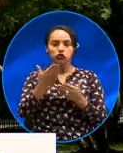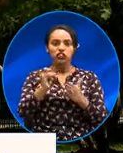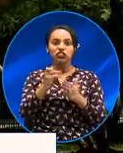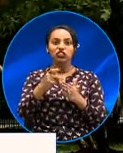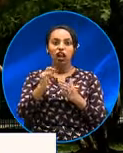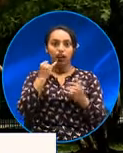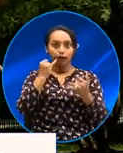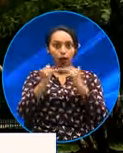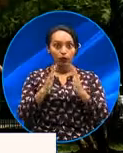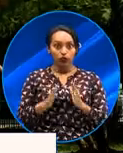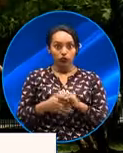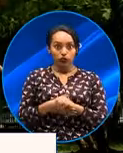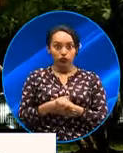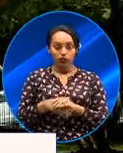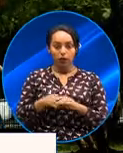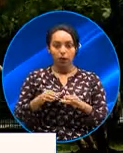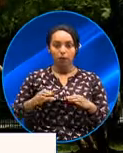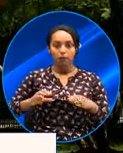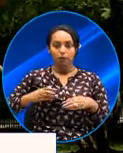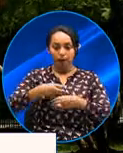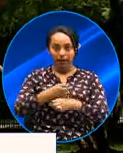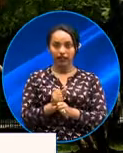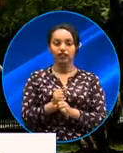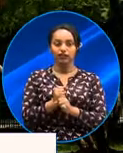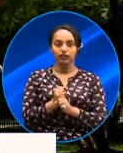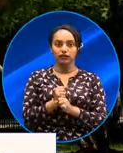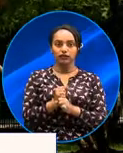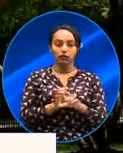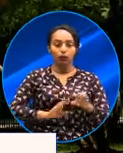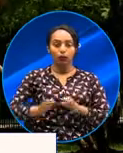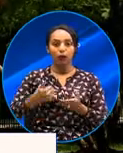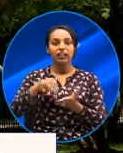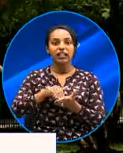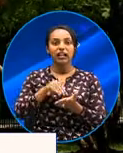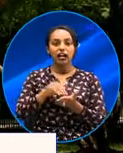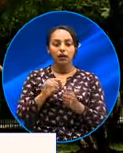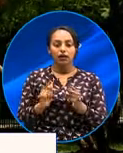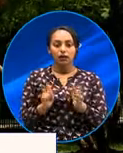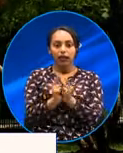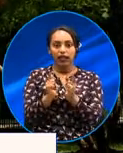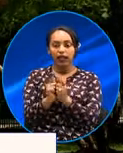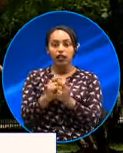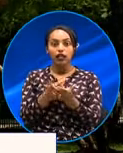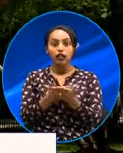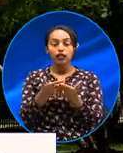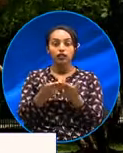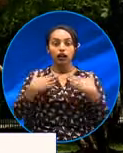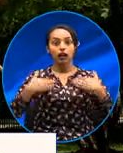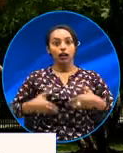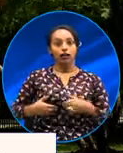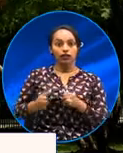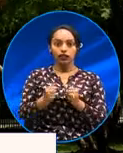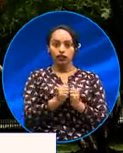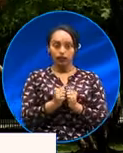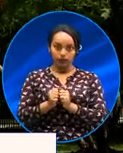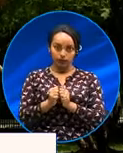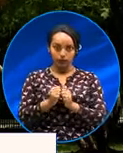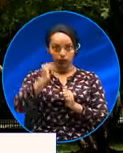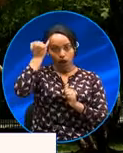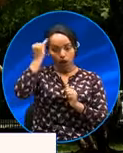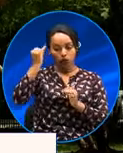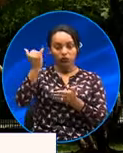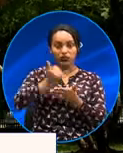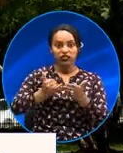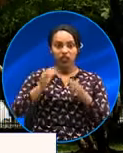ዲጂታል ኢንፎርሜሽኖችን በማጠናቀር በተደጋጋሚ በመገናኘት ከነዚህ አካላት ጋር